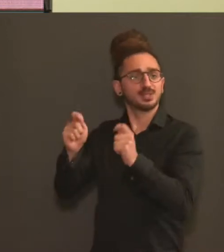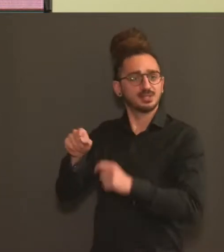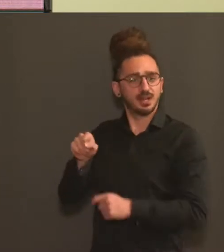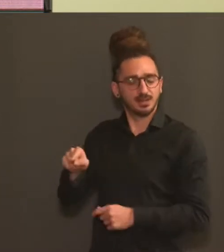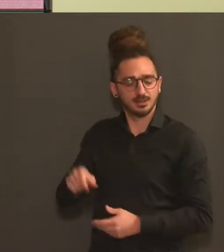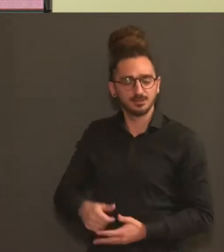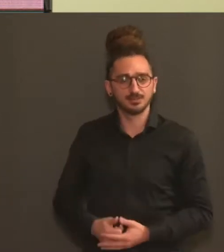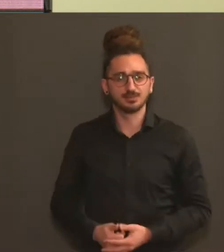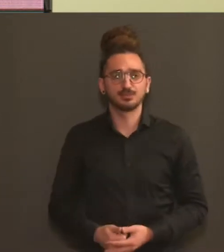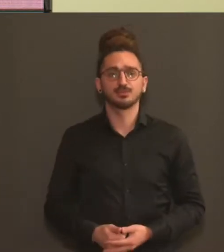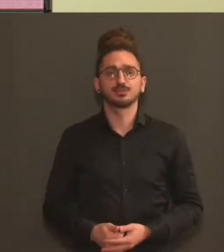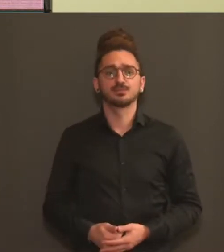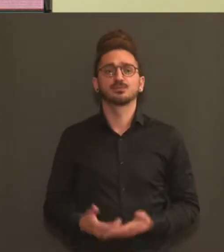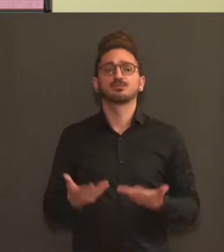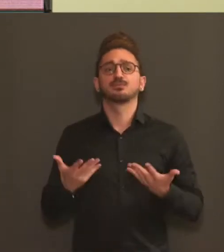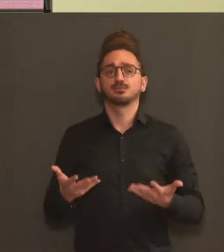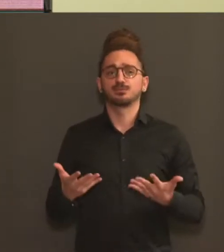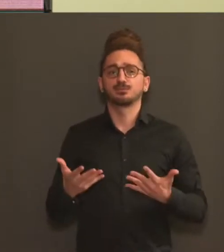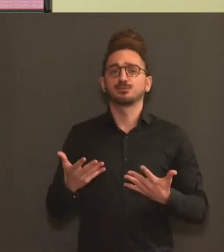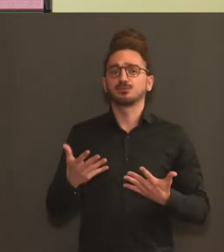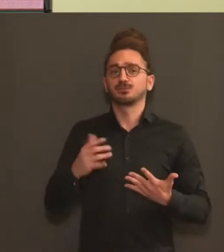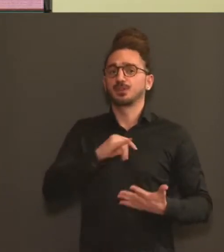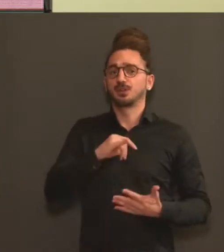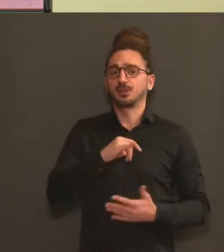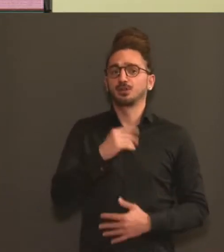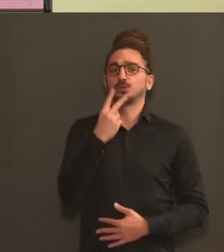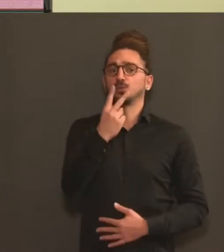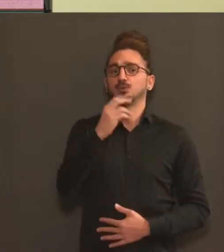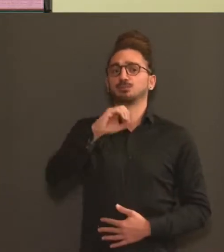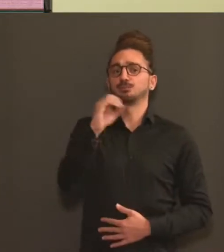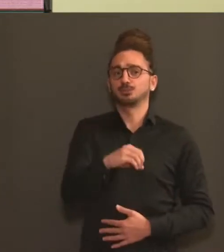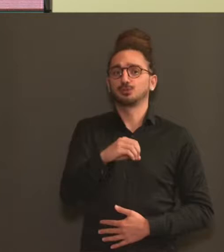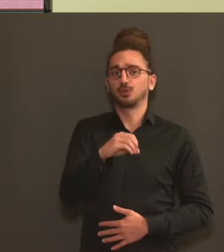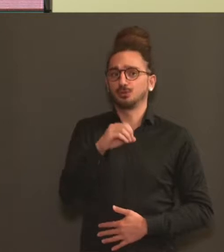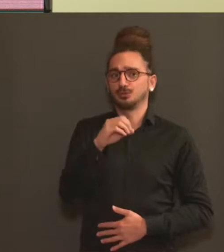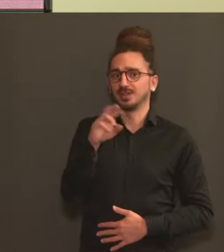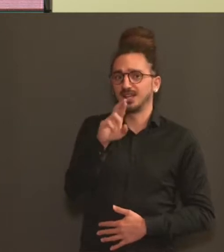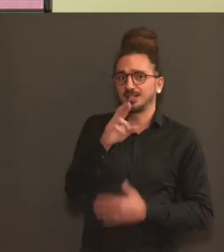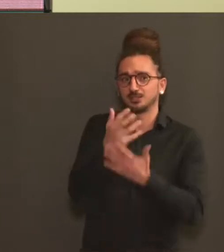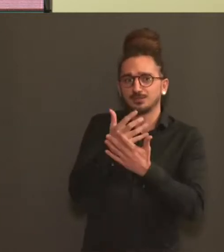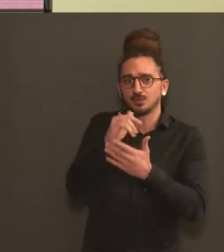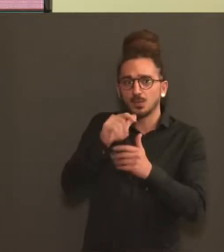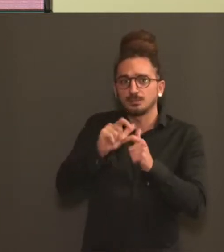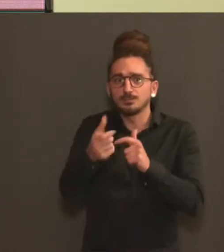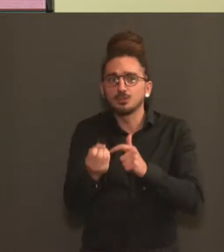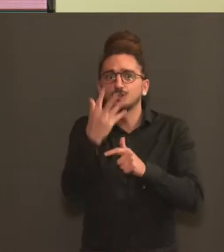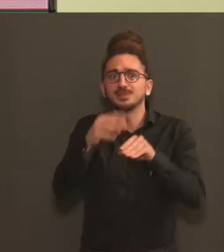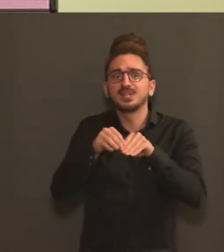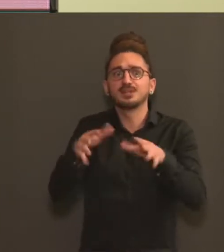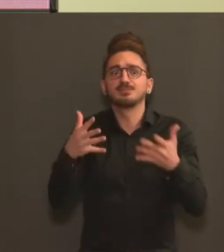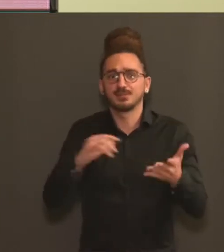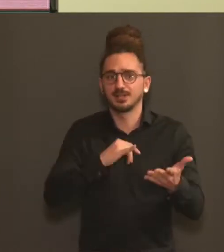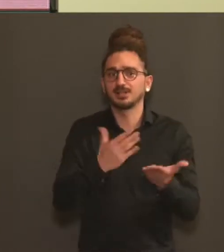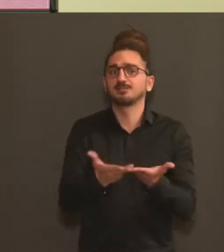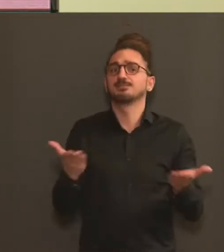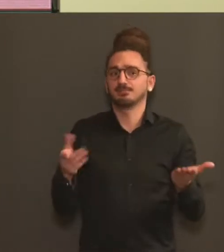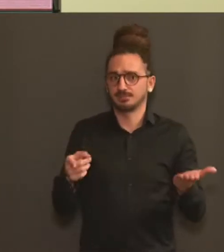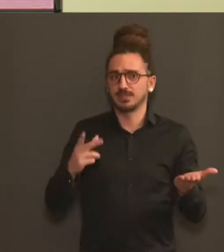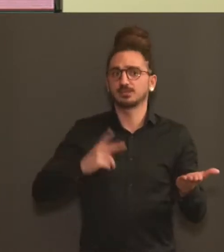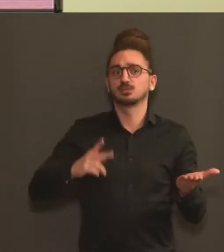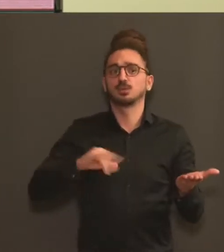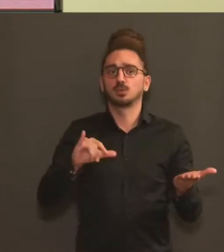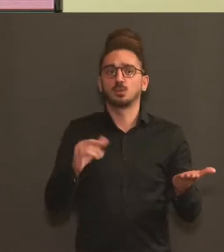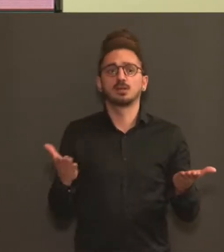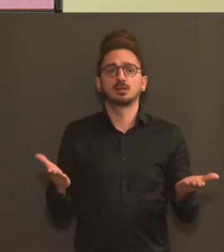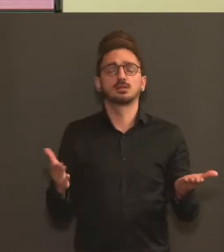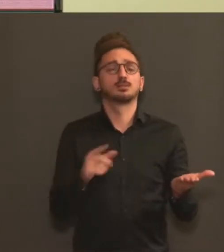nouveaux cas. Ces 2 taux de reproduction ont chacun leurs intérêts et chacun leurs inconvénients. Commençons par le taux de reproduction concernant le